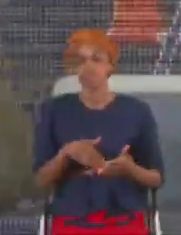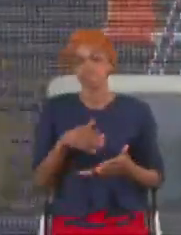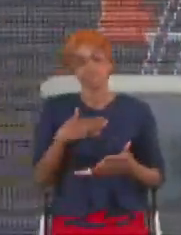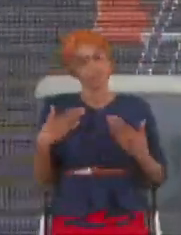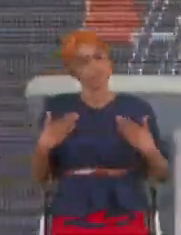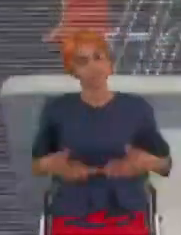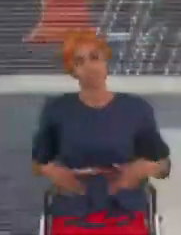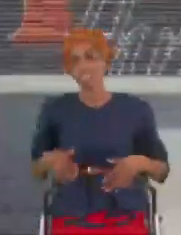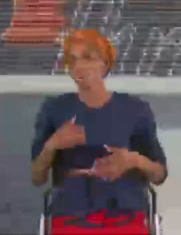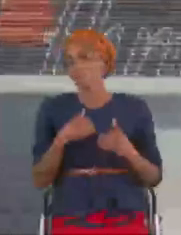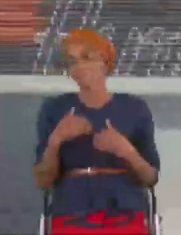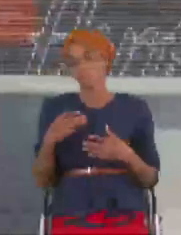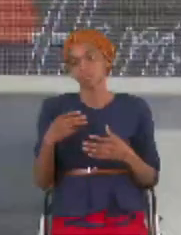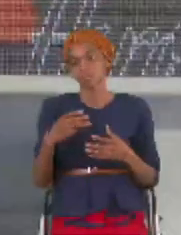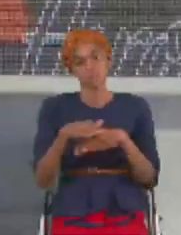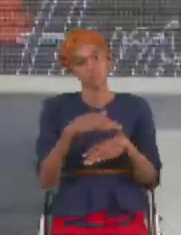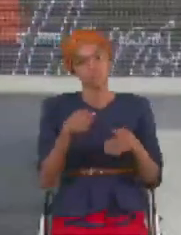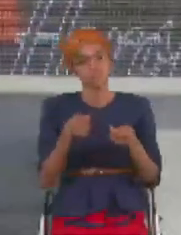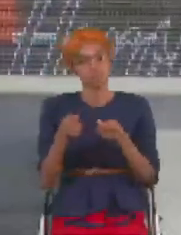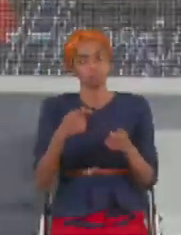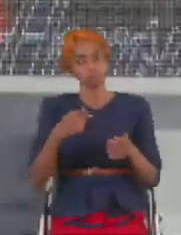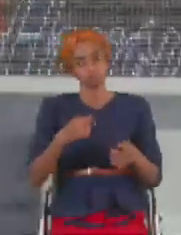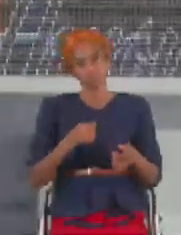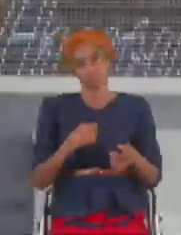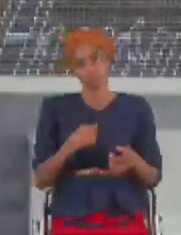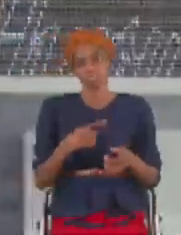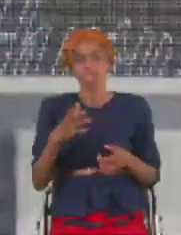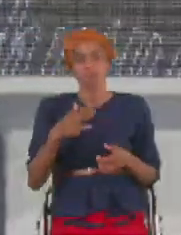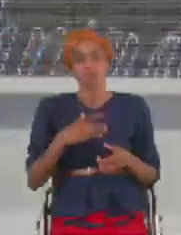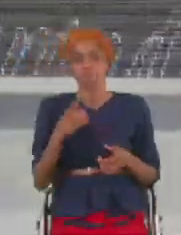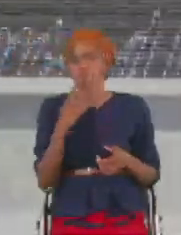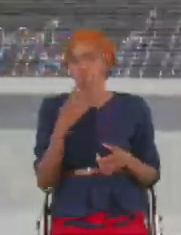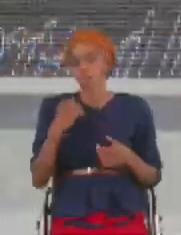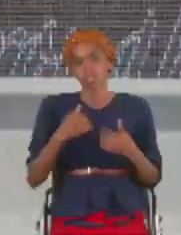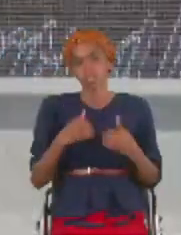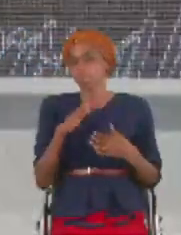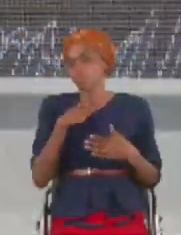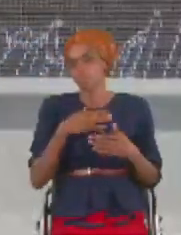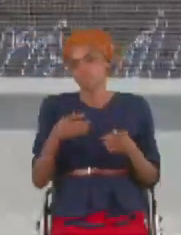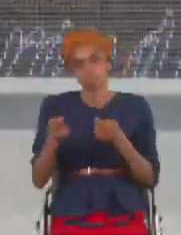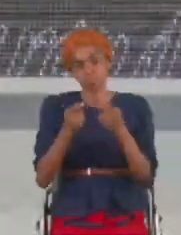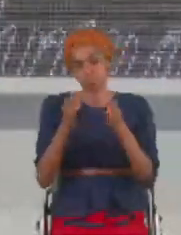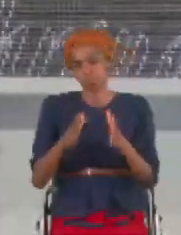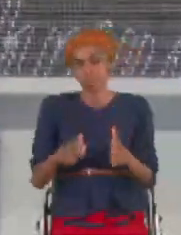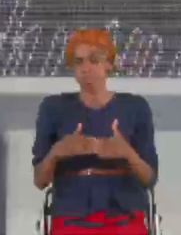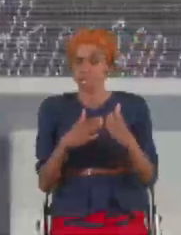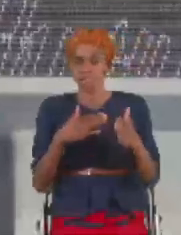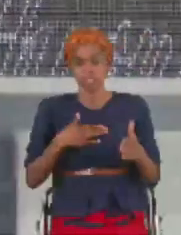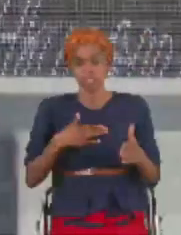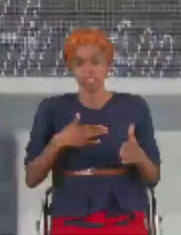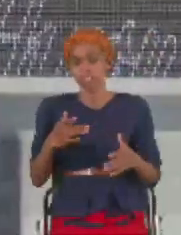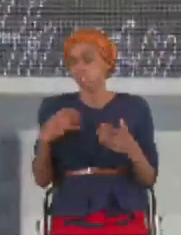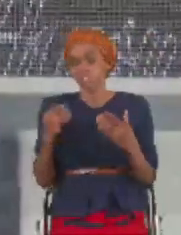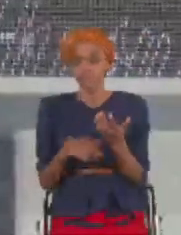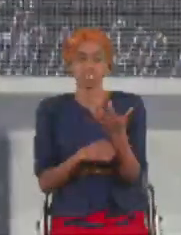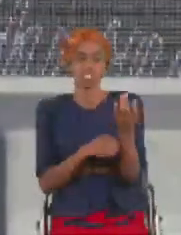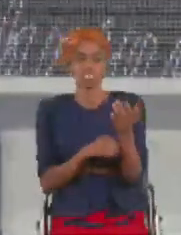corps était mon maître ma bouche était mon maître main mais désir charnel ont été mais m